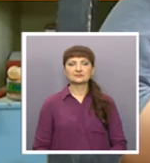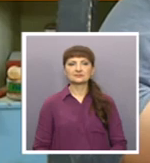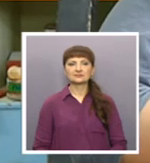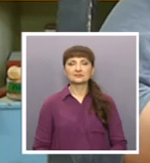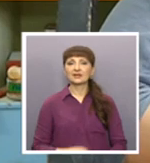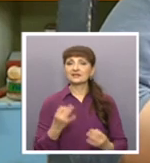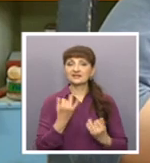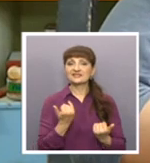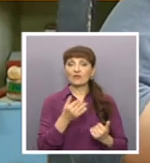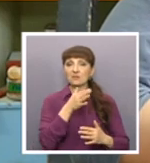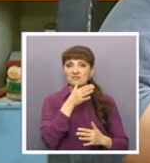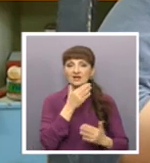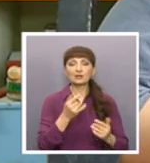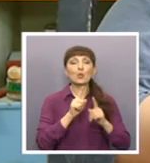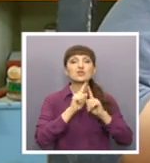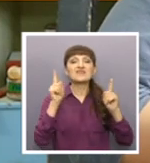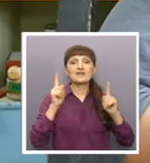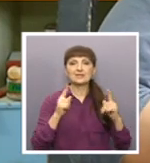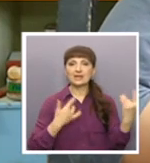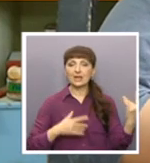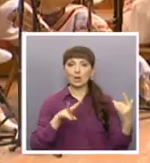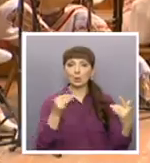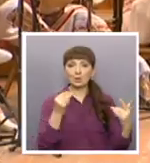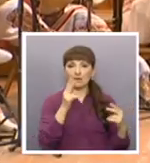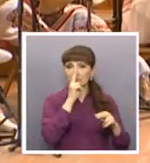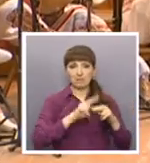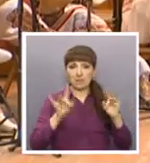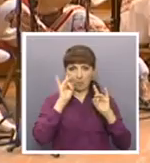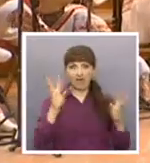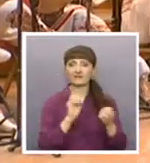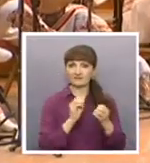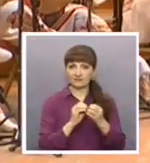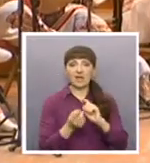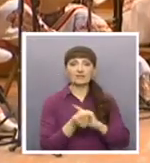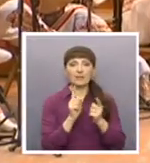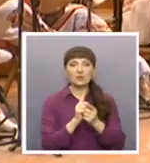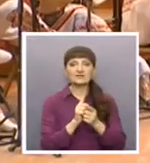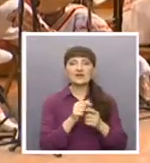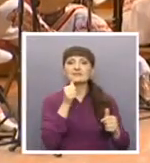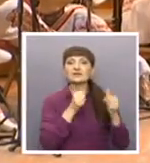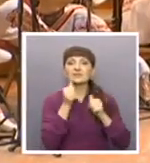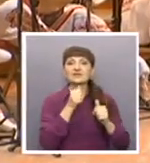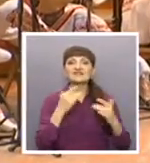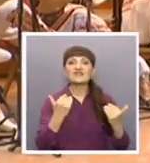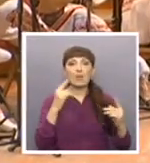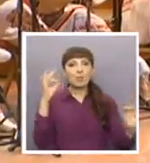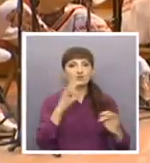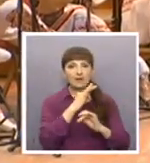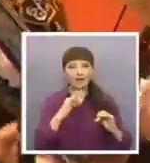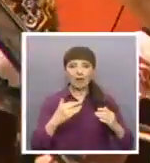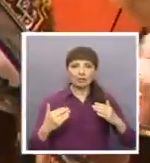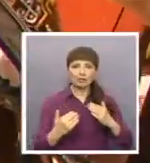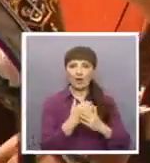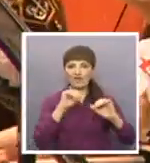Отрадно, что в современном мире этот удивительный жанр кюй не утратил популярности. Напротив, благодаря экспериментам современных музыкантов, обретает